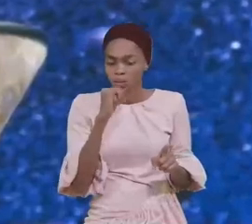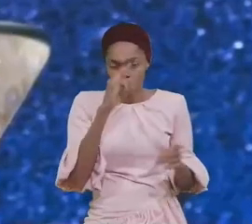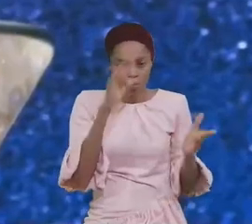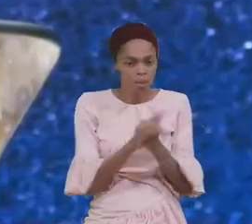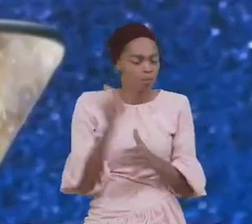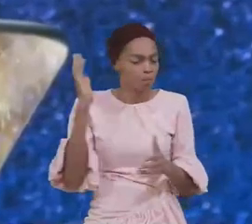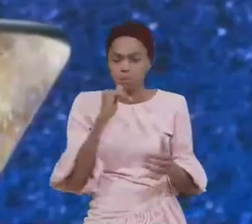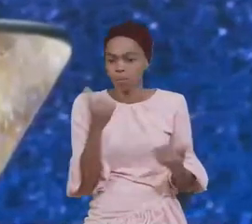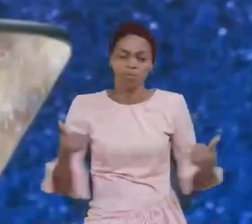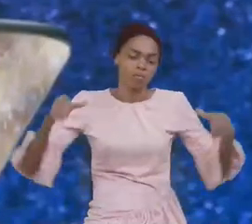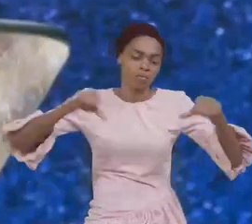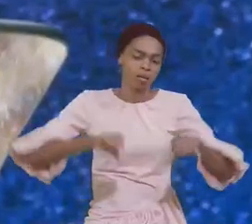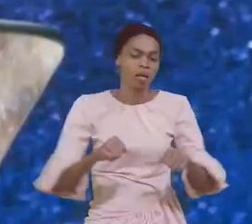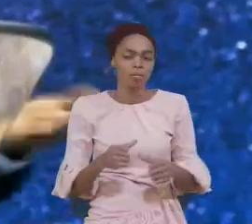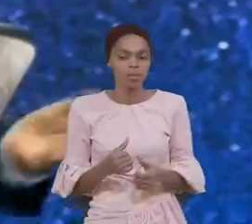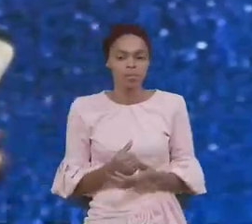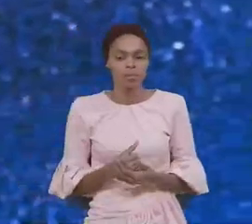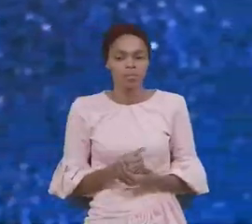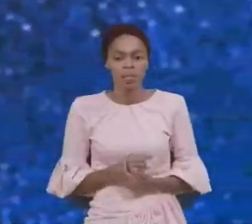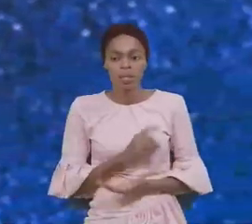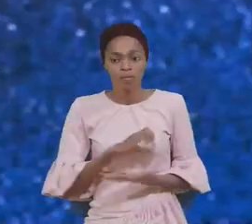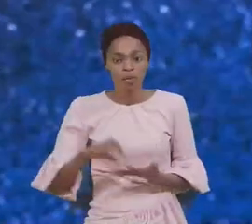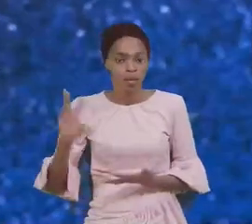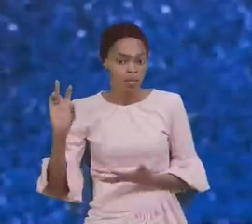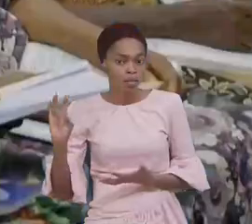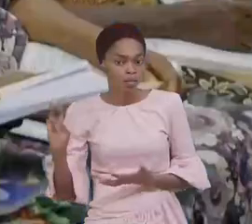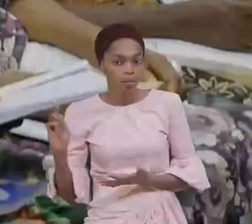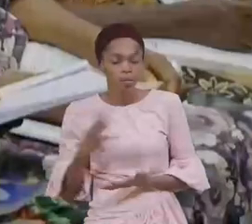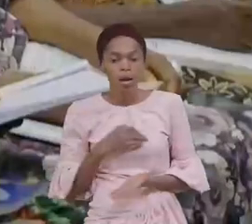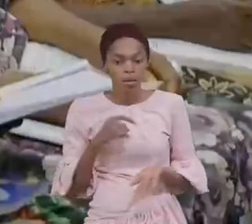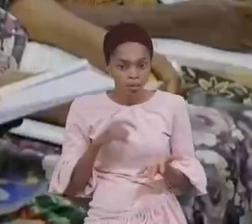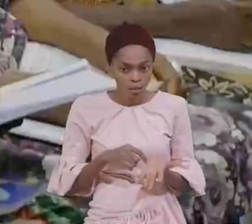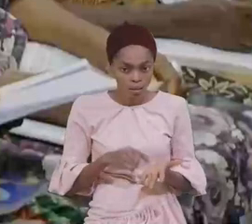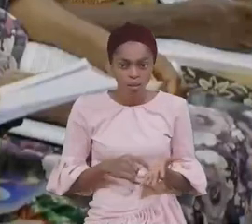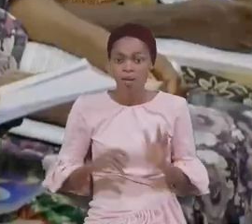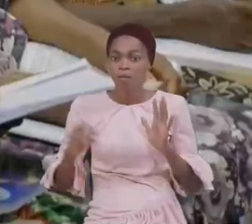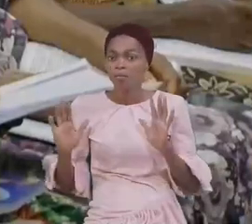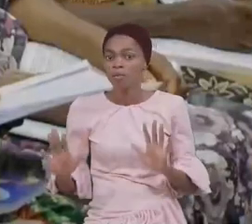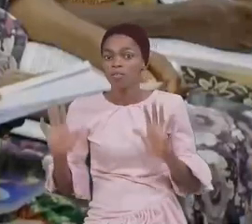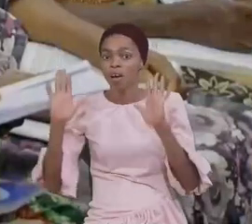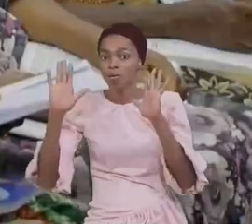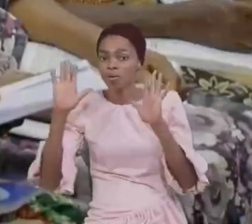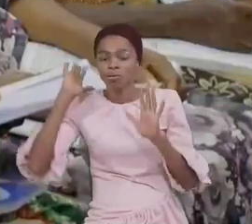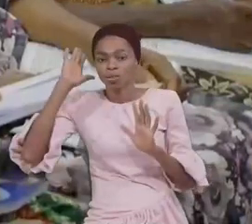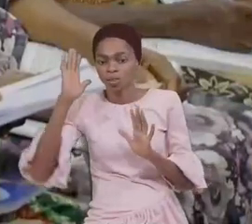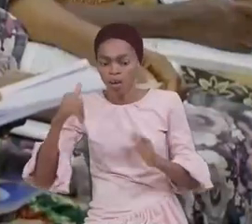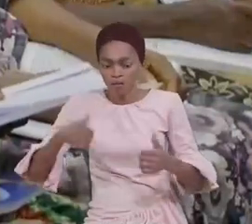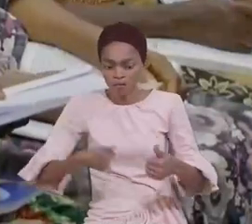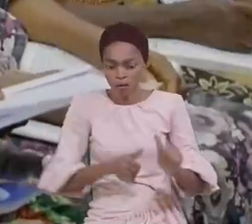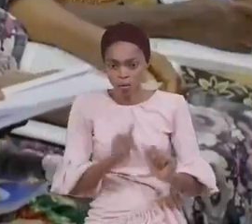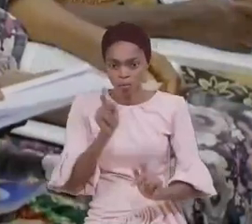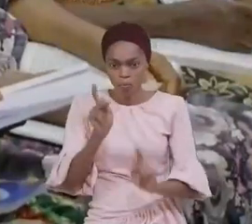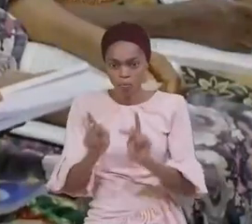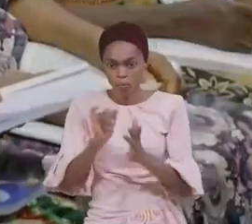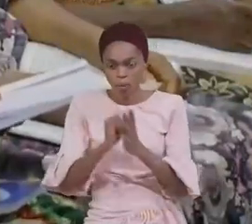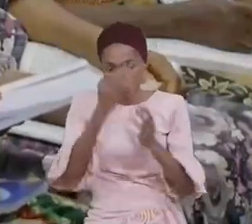condamné. Et le verset 17 dit, voici les miracles qui accompagneront ceux qui auront cru. Pourquoi?